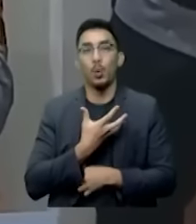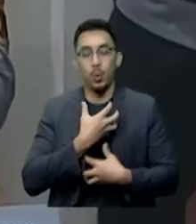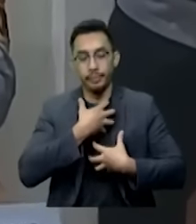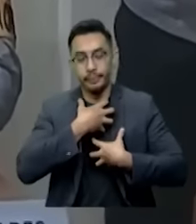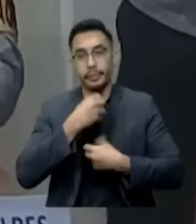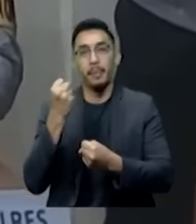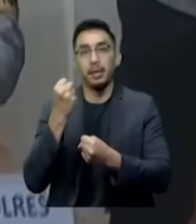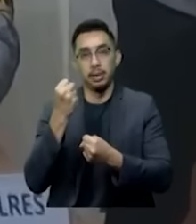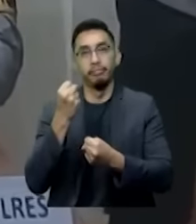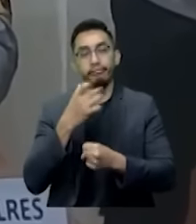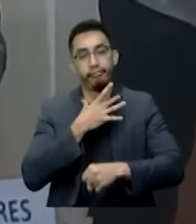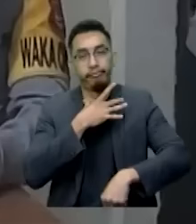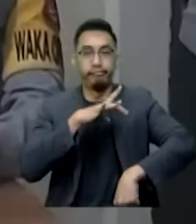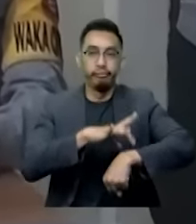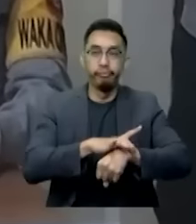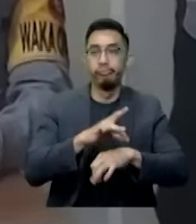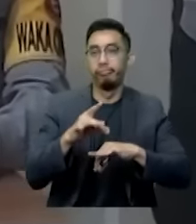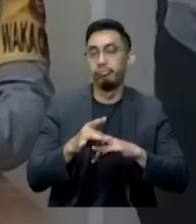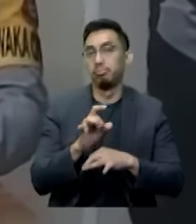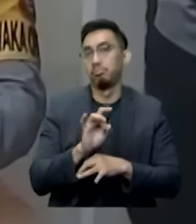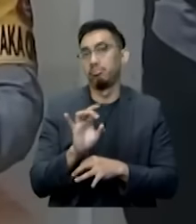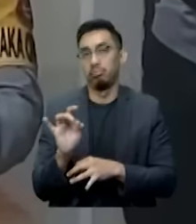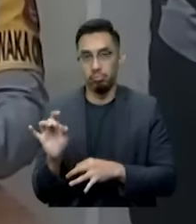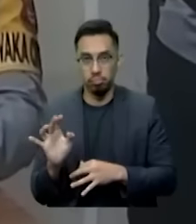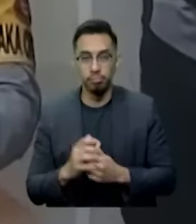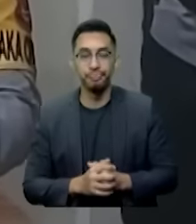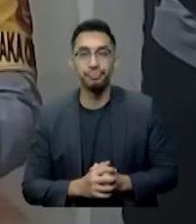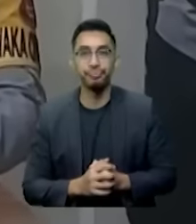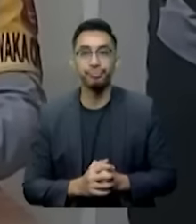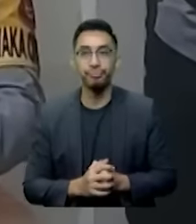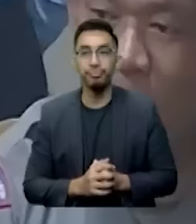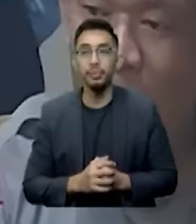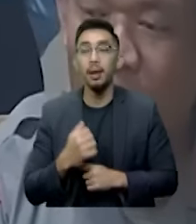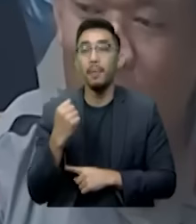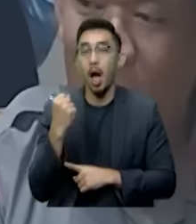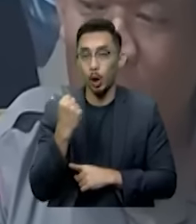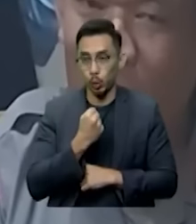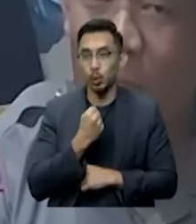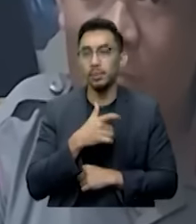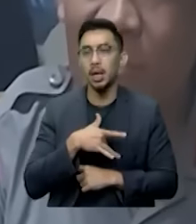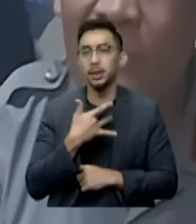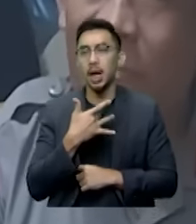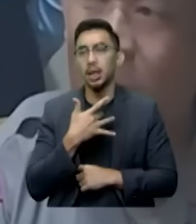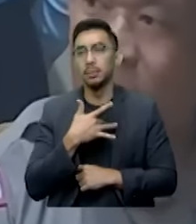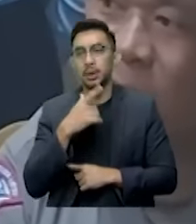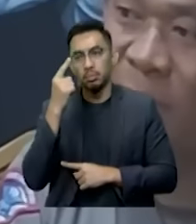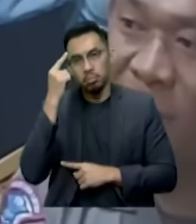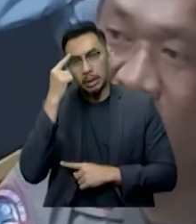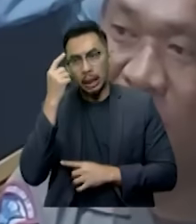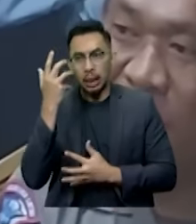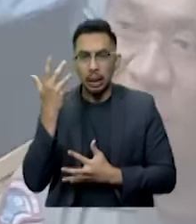korban tanpa diketahui oleh orang lain. Pelaku mengaku gelap mata hingga tak menghiraukan teriakan